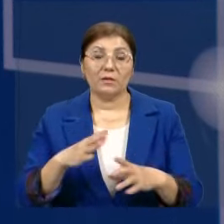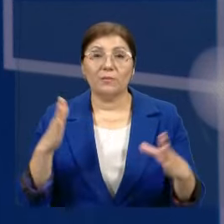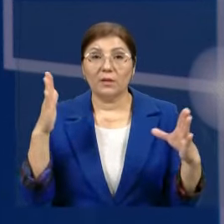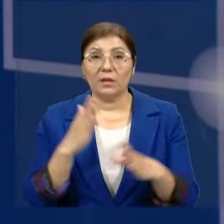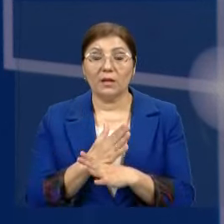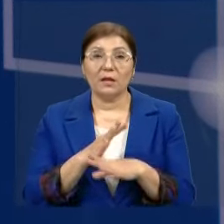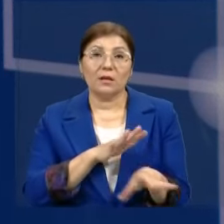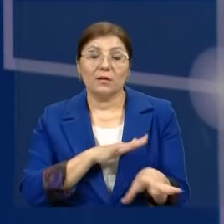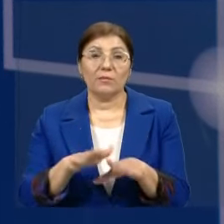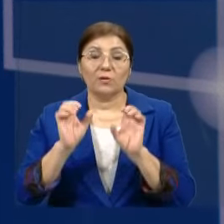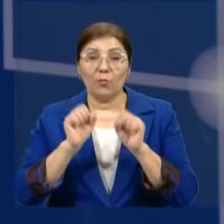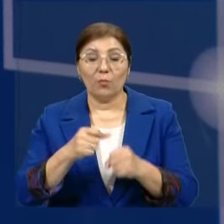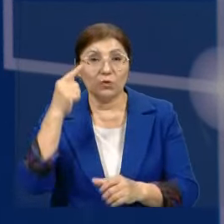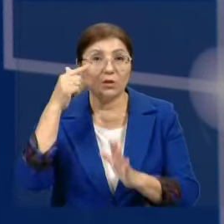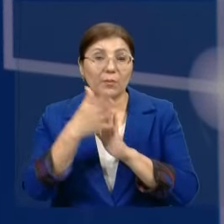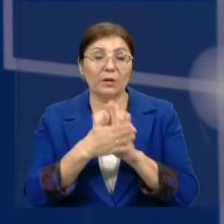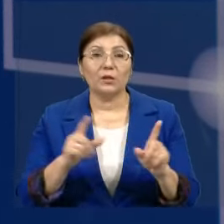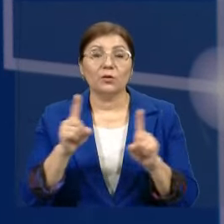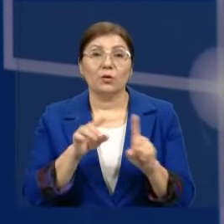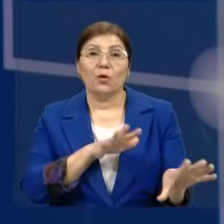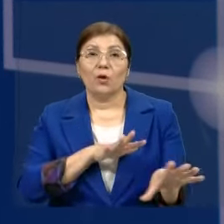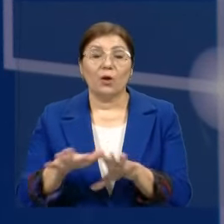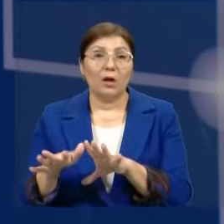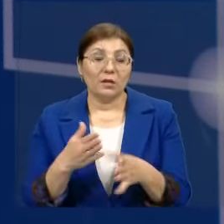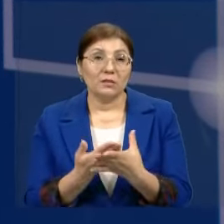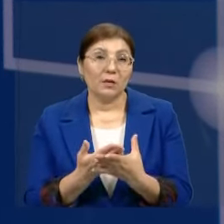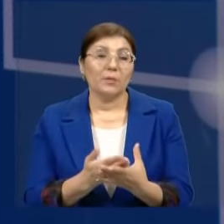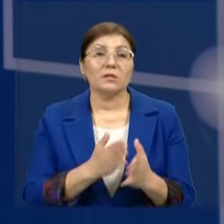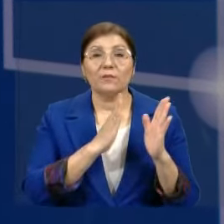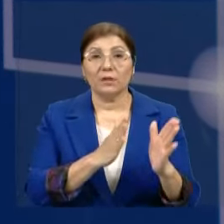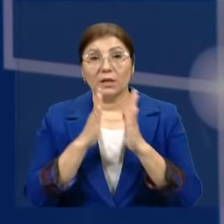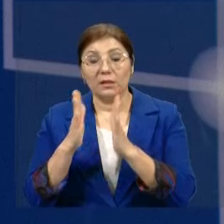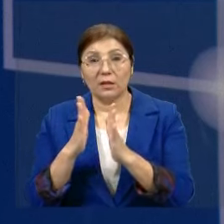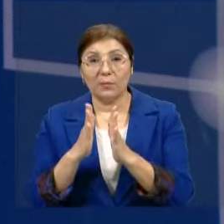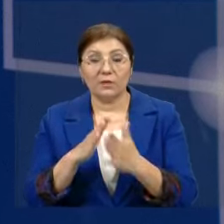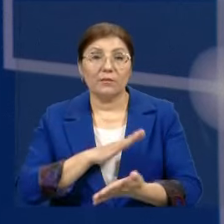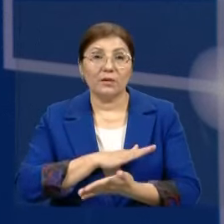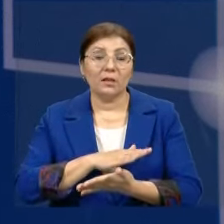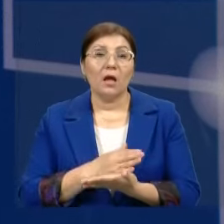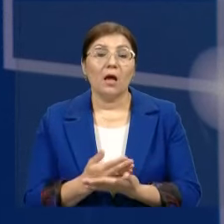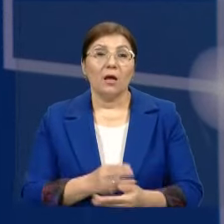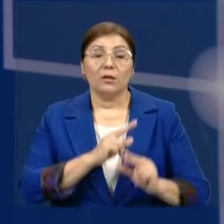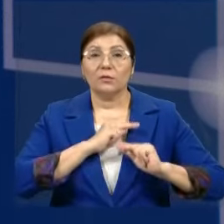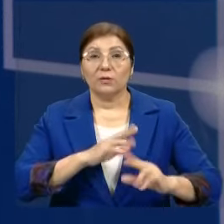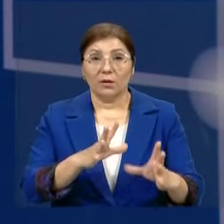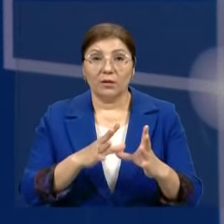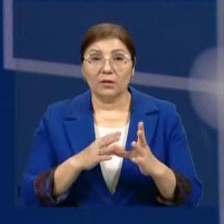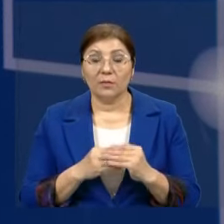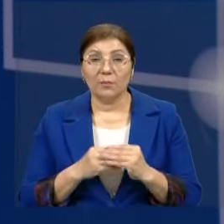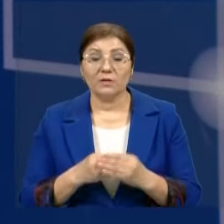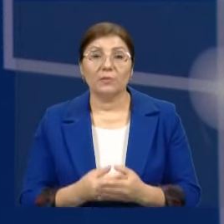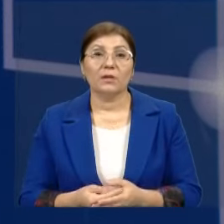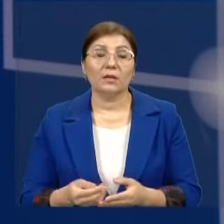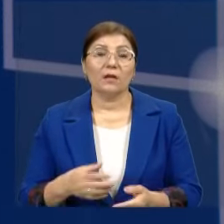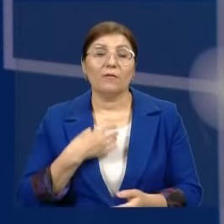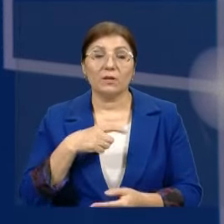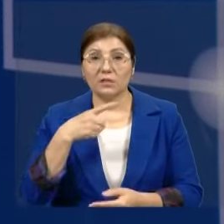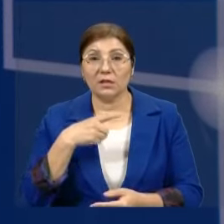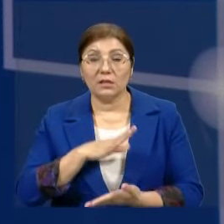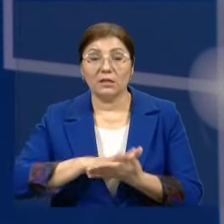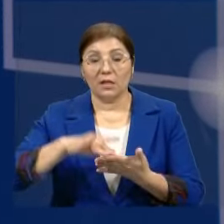экологического мероприятия можно понять, что акция предусматривает налаживание чистоты и порядка, а также дух сплоченности и солидарности. Важно подчеркнуть, что